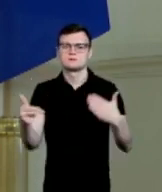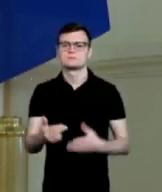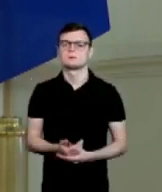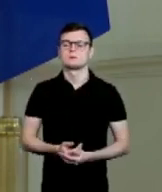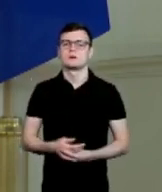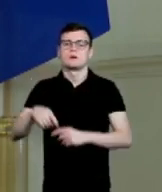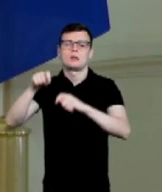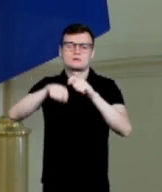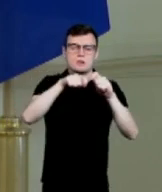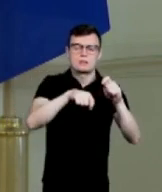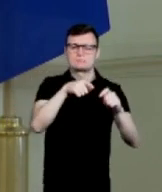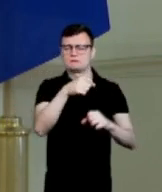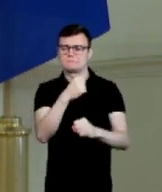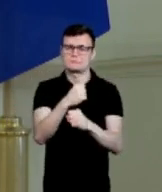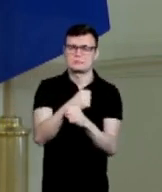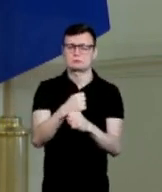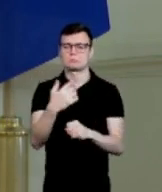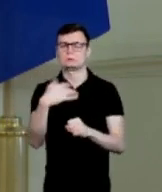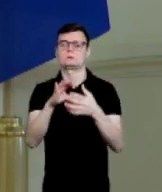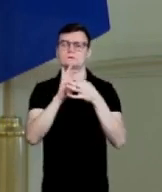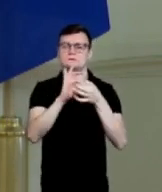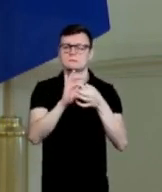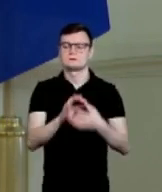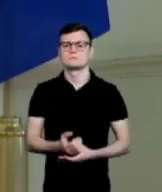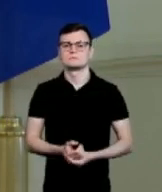ekspertai dirba labai intensyviai šiuo klausimu ir mes